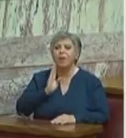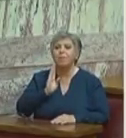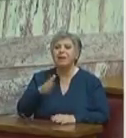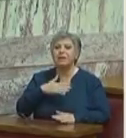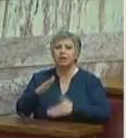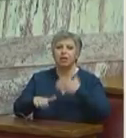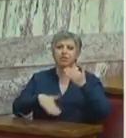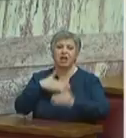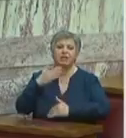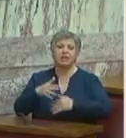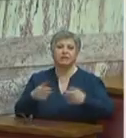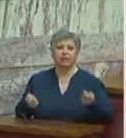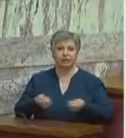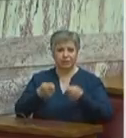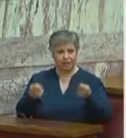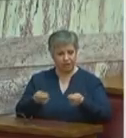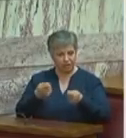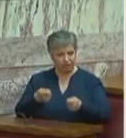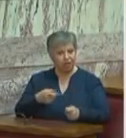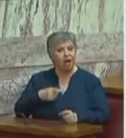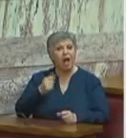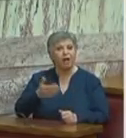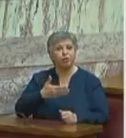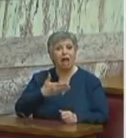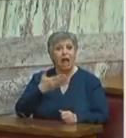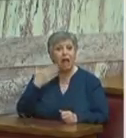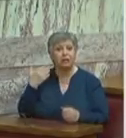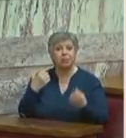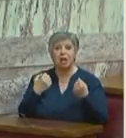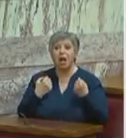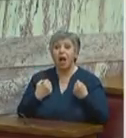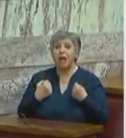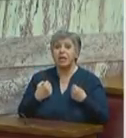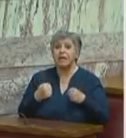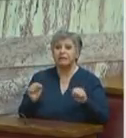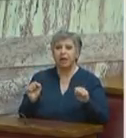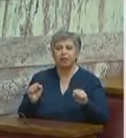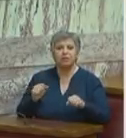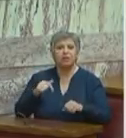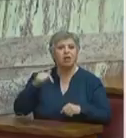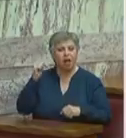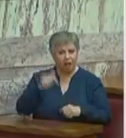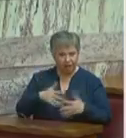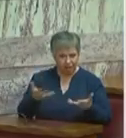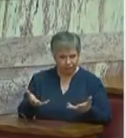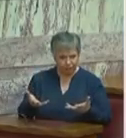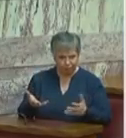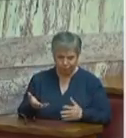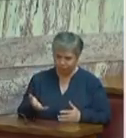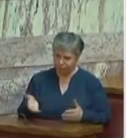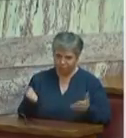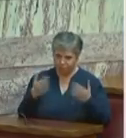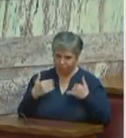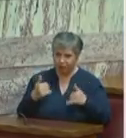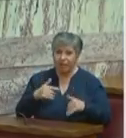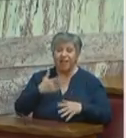μπορούσε να θεωρήσει κανείς έντιμους και ανεξάρτητους τέτοιους εισαγγελικούς λειτουργούς? Δεν πιστεύω ότι θα βρεθεί ποτέ